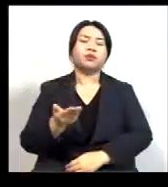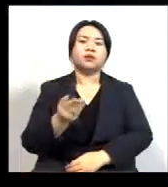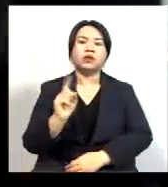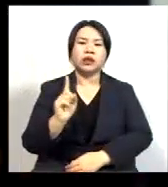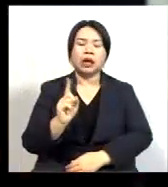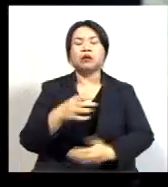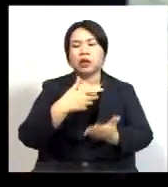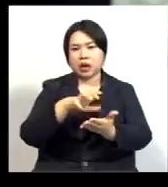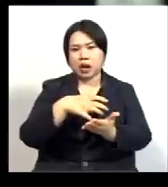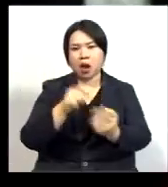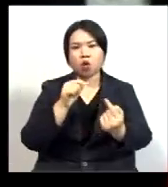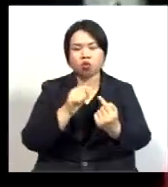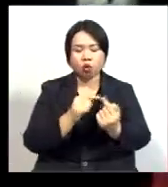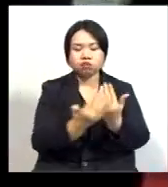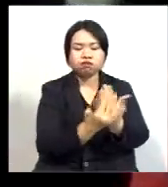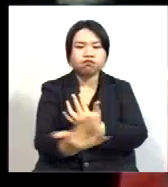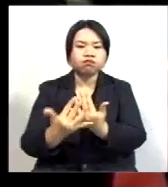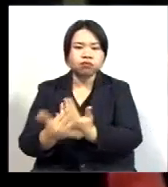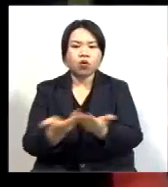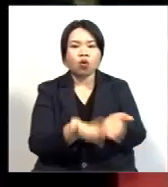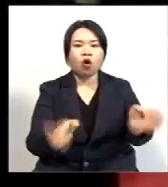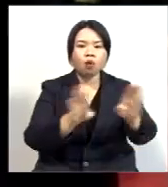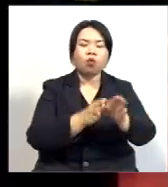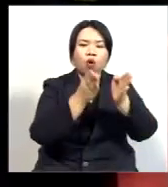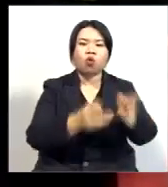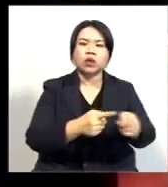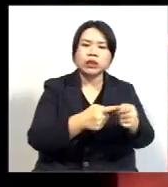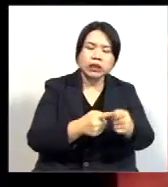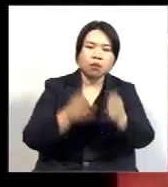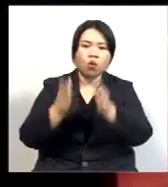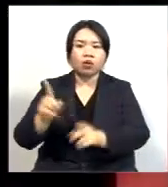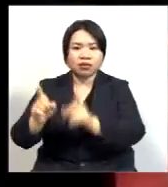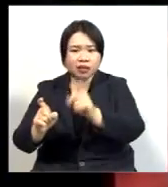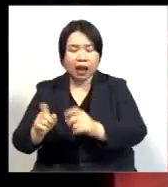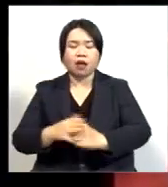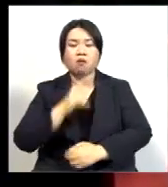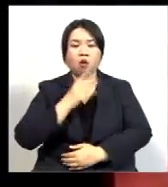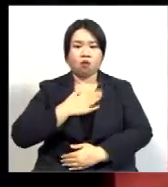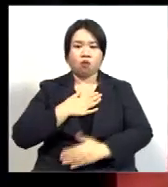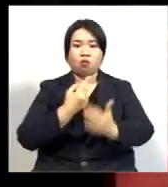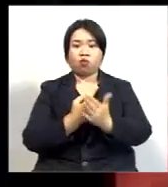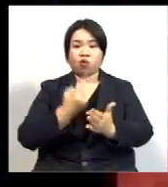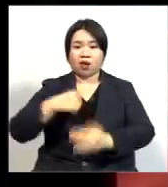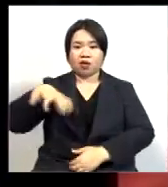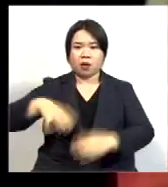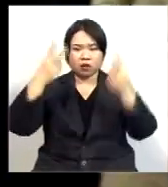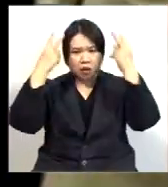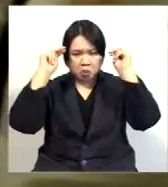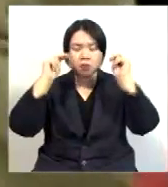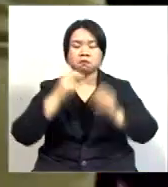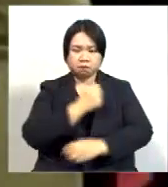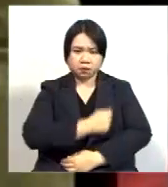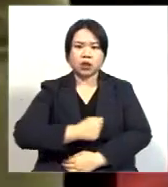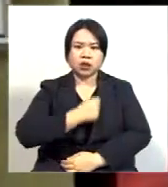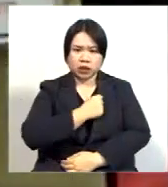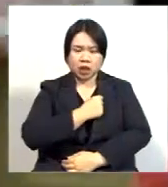ได้กล่าวกับผู้ที่ได้รับบาดเจ็บและครอบครัวผู้เสียชีวิตว่าในนามตัวแทนสำนักนายกรัฐมนตรีรู้สึกเสียใจ